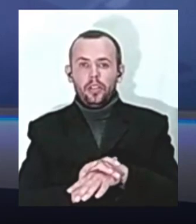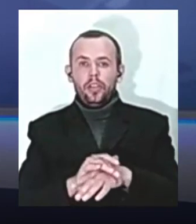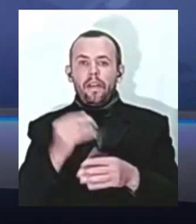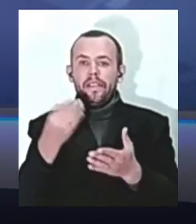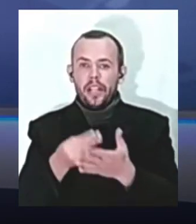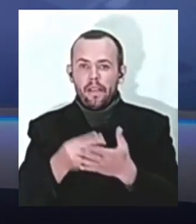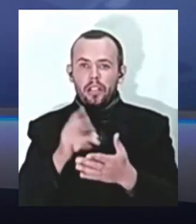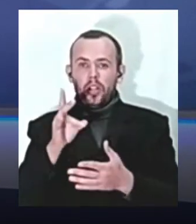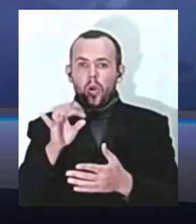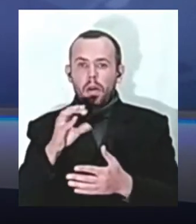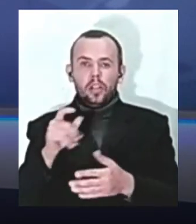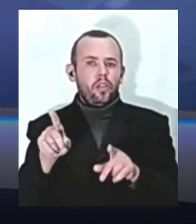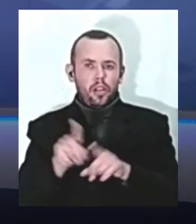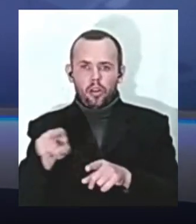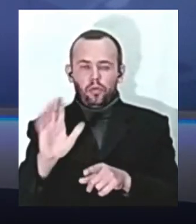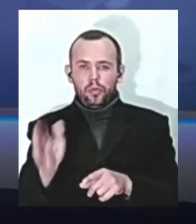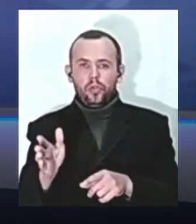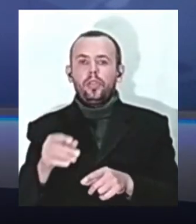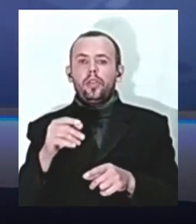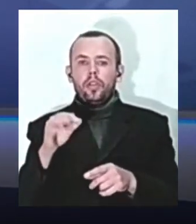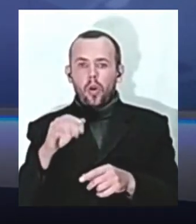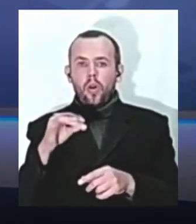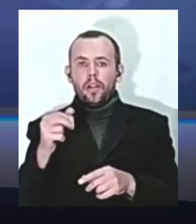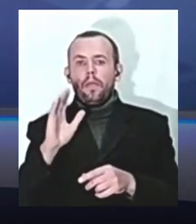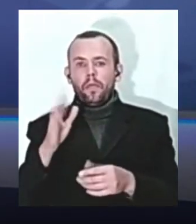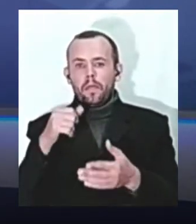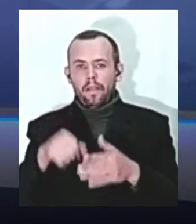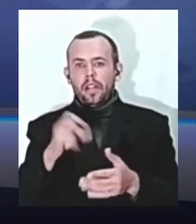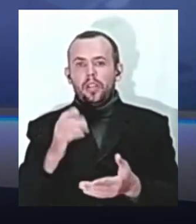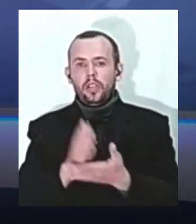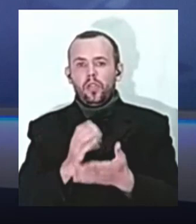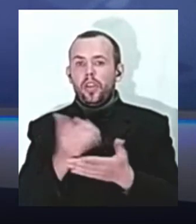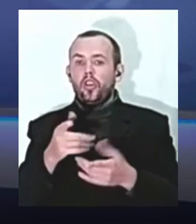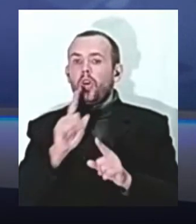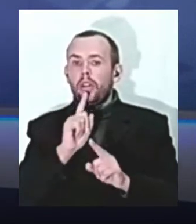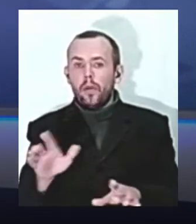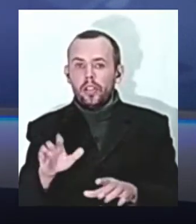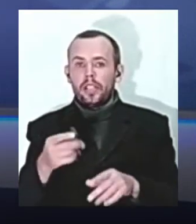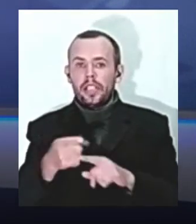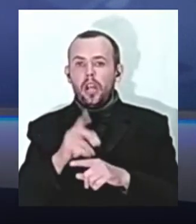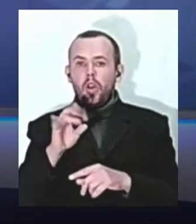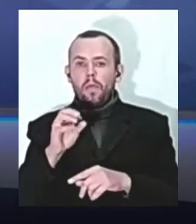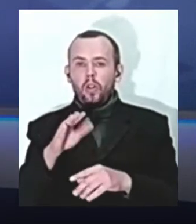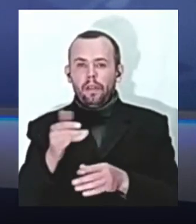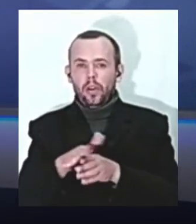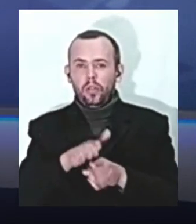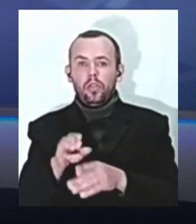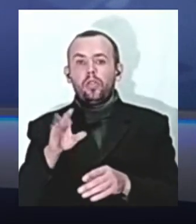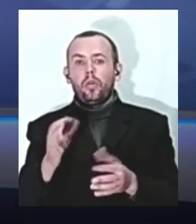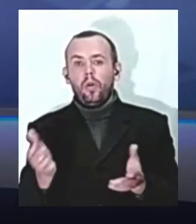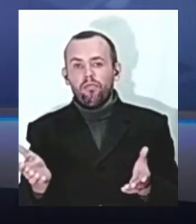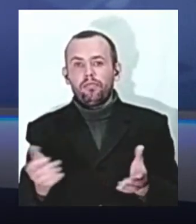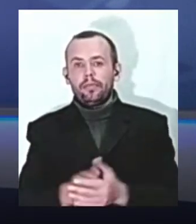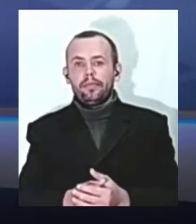також будуть, то громада матиме право на існування. Якщо вона не буде ці нормативи виконувати, то